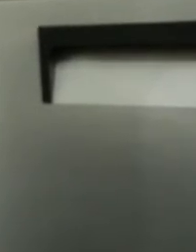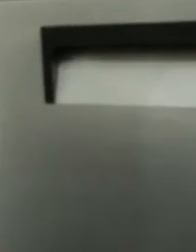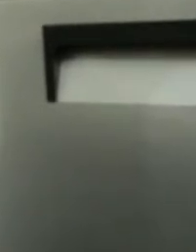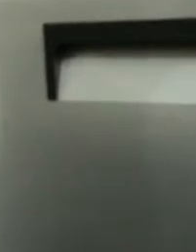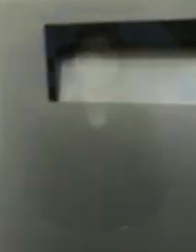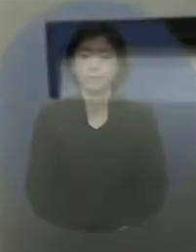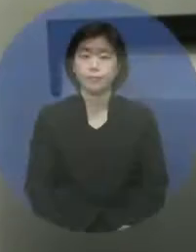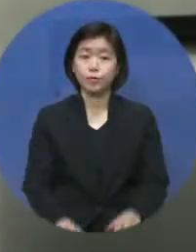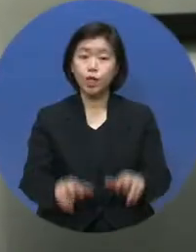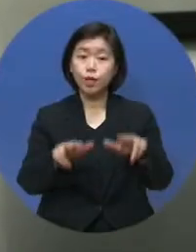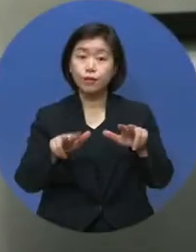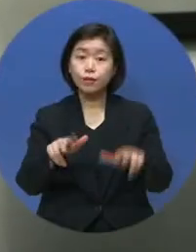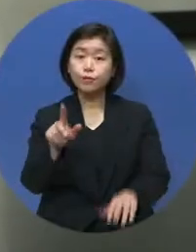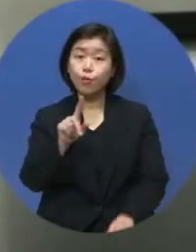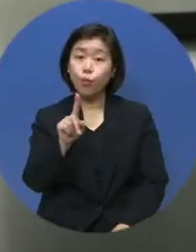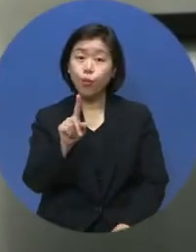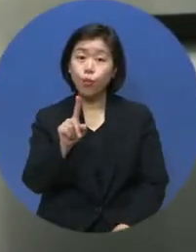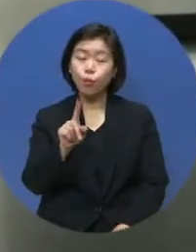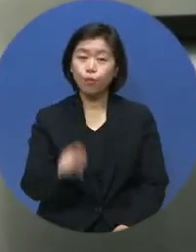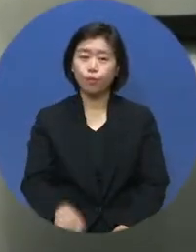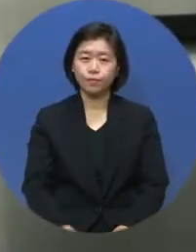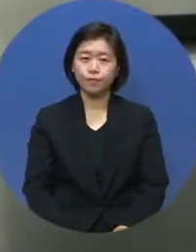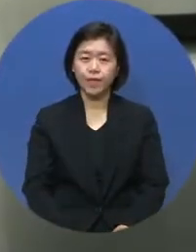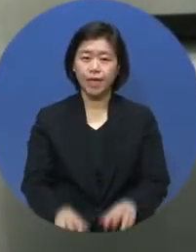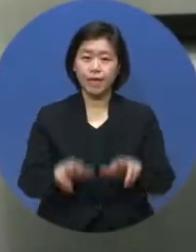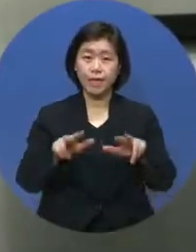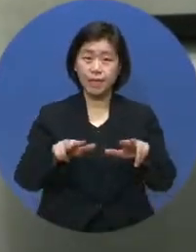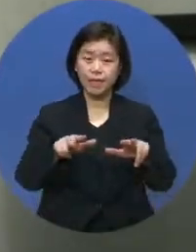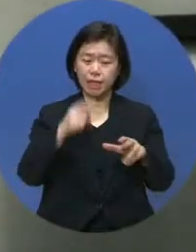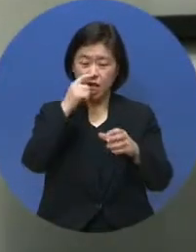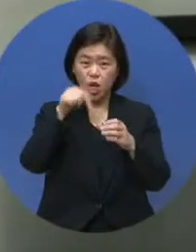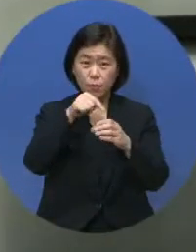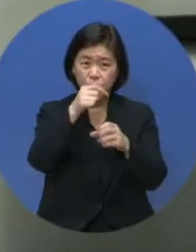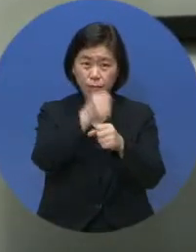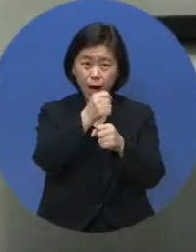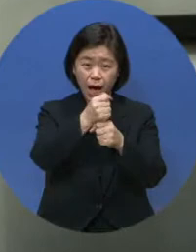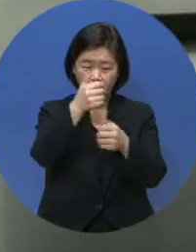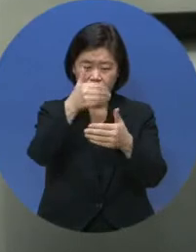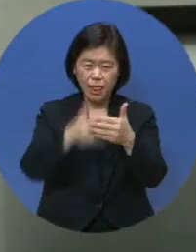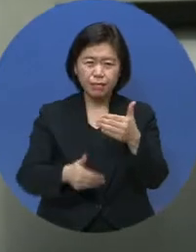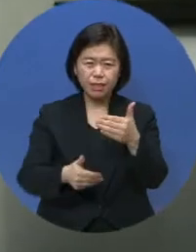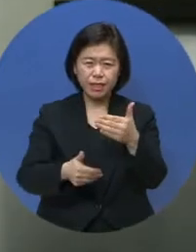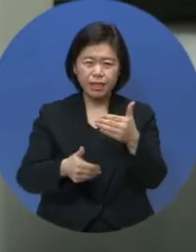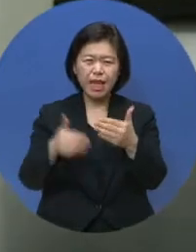이건 지금 뭐 하는 작업이에요? 지금 커피 찌꺼기를 봉투에 넣어서